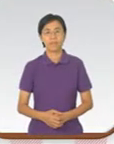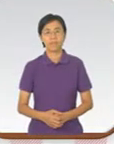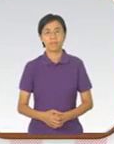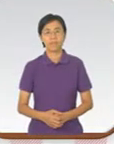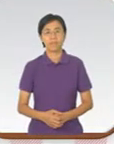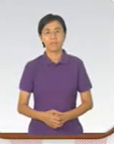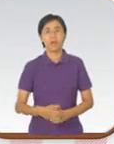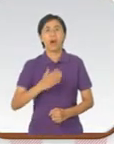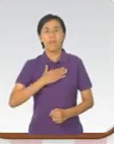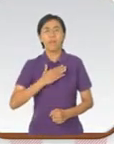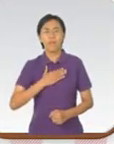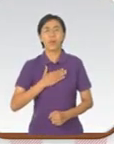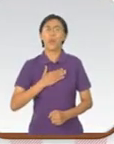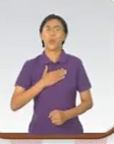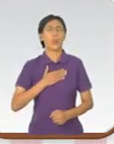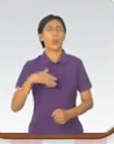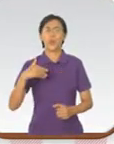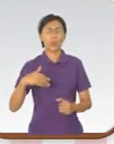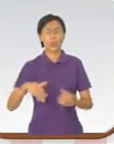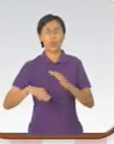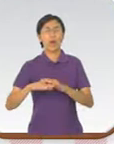ผมเป็นคนมือหนัก